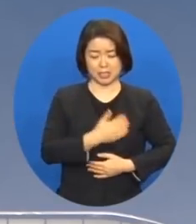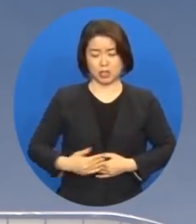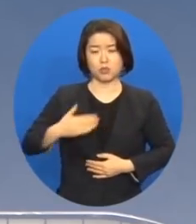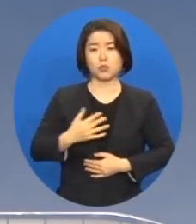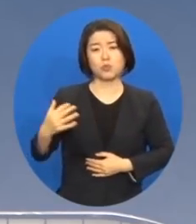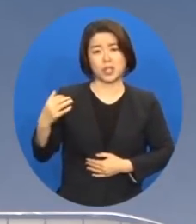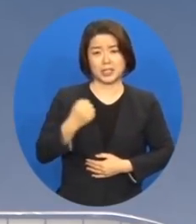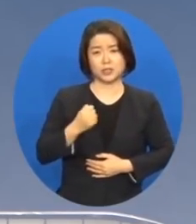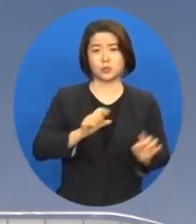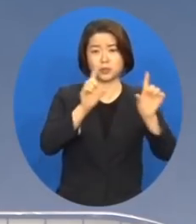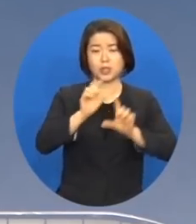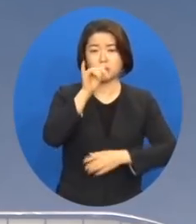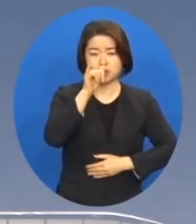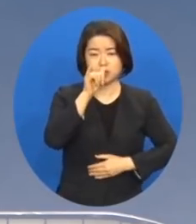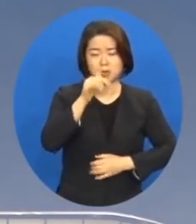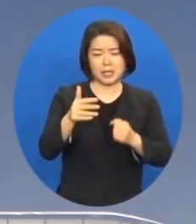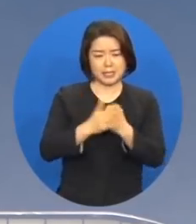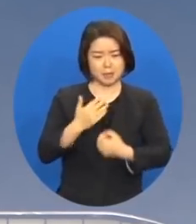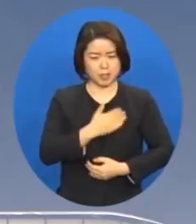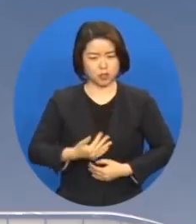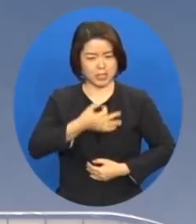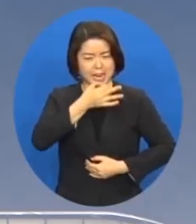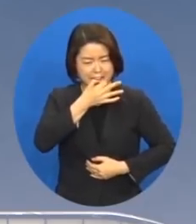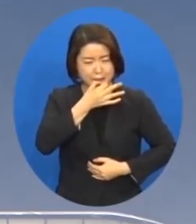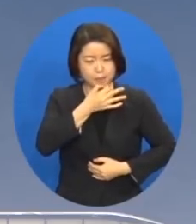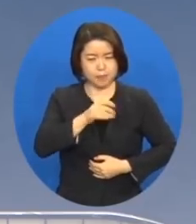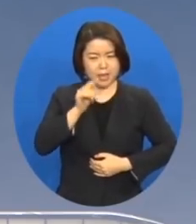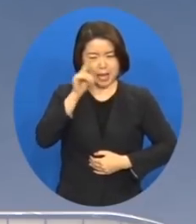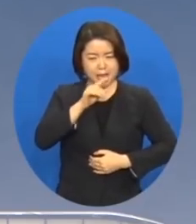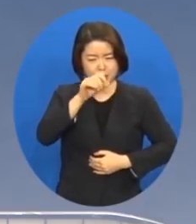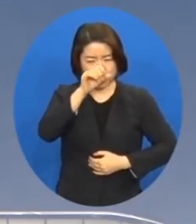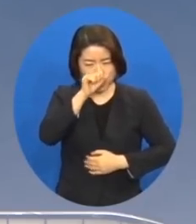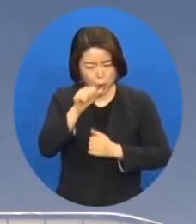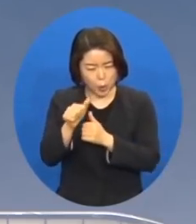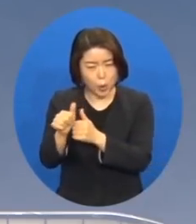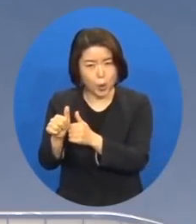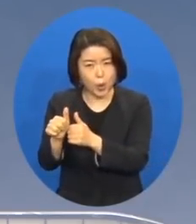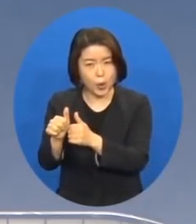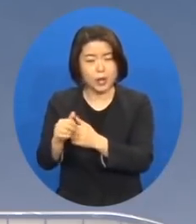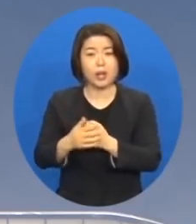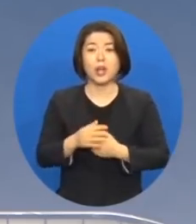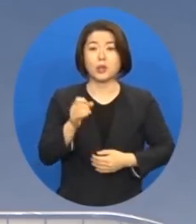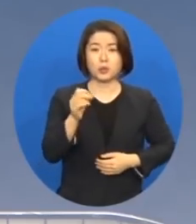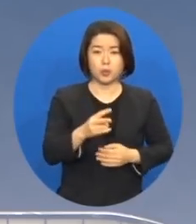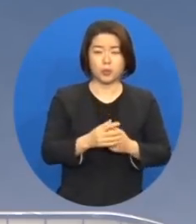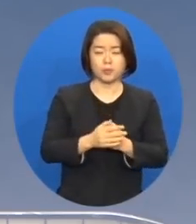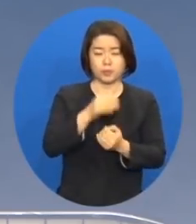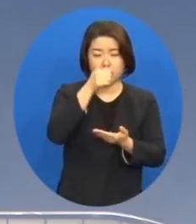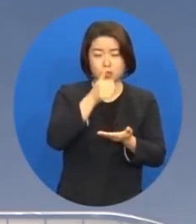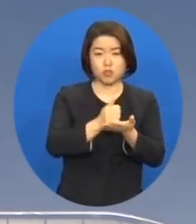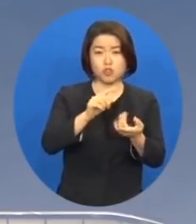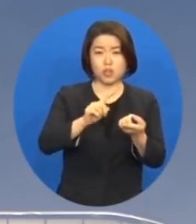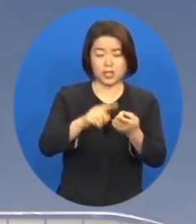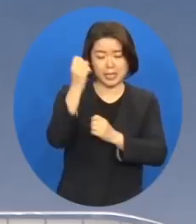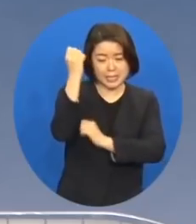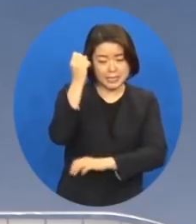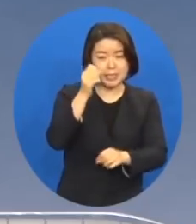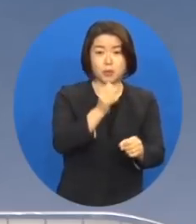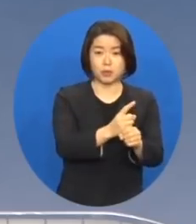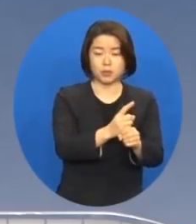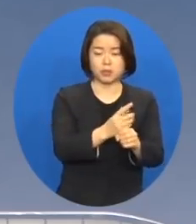때문에 육신의 욕망, 악을 좋아하는, 그리고 이 죄된 본성은